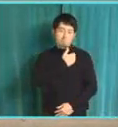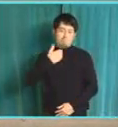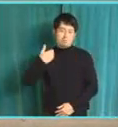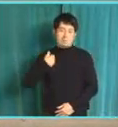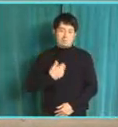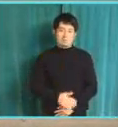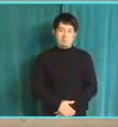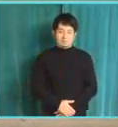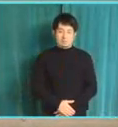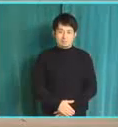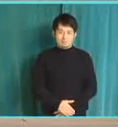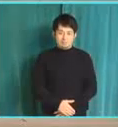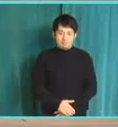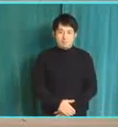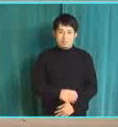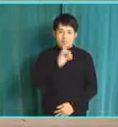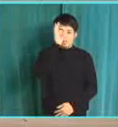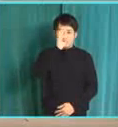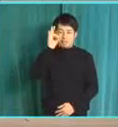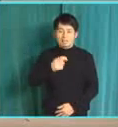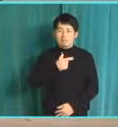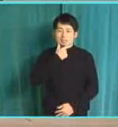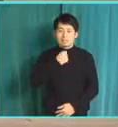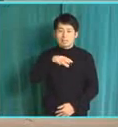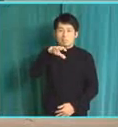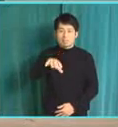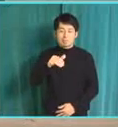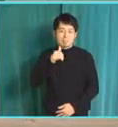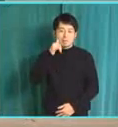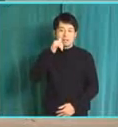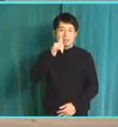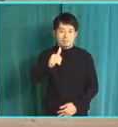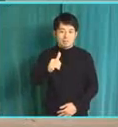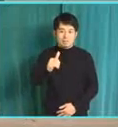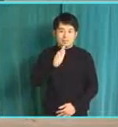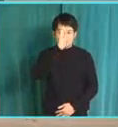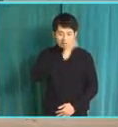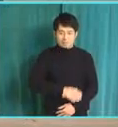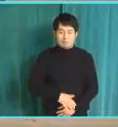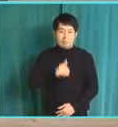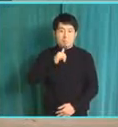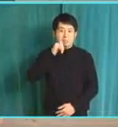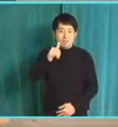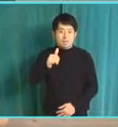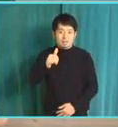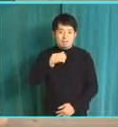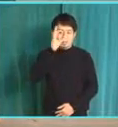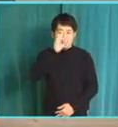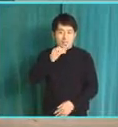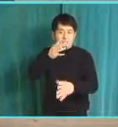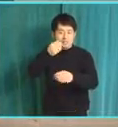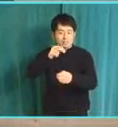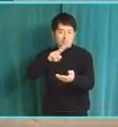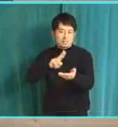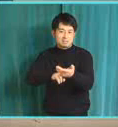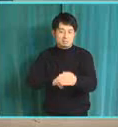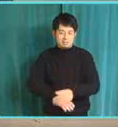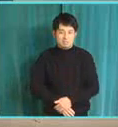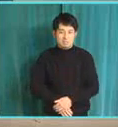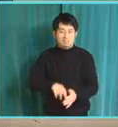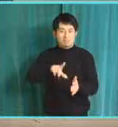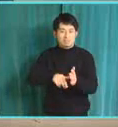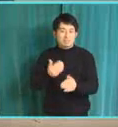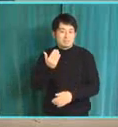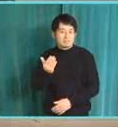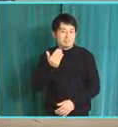前に見学したい園に電話を入れていただきます。その時に日時をお約束させていただきます。 はい、またその際に質問があれ